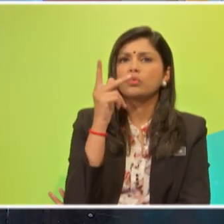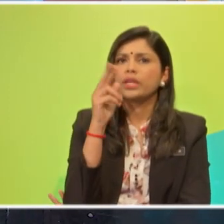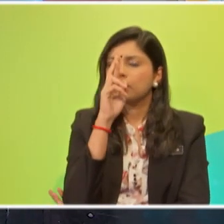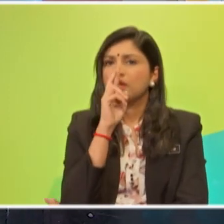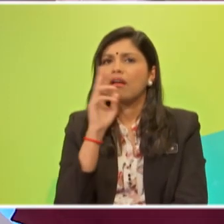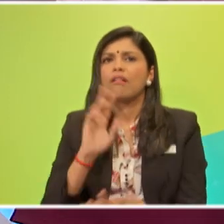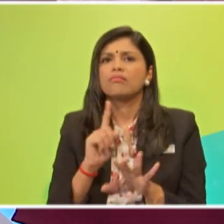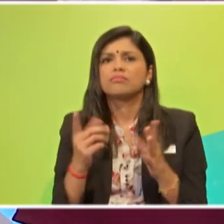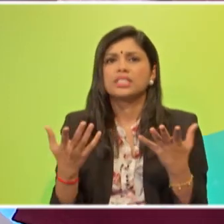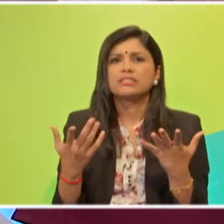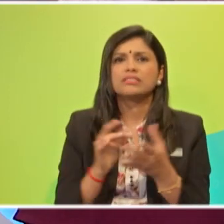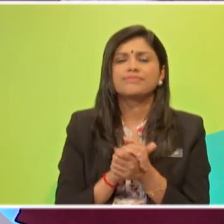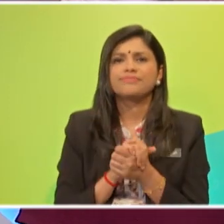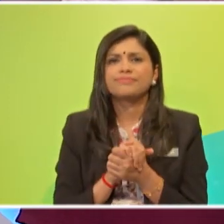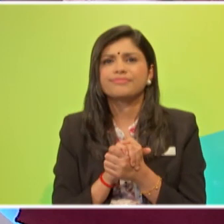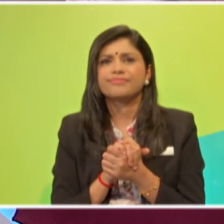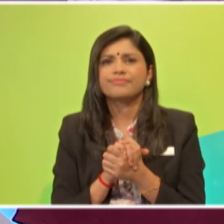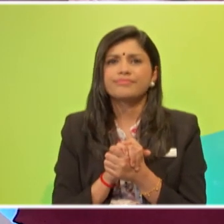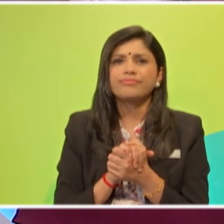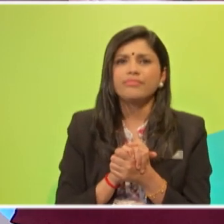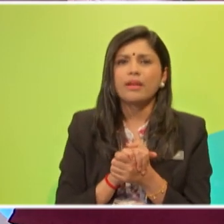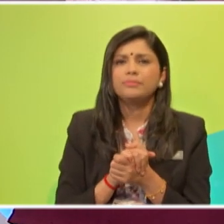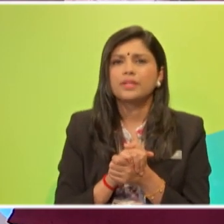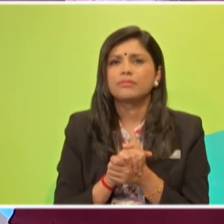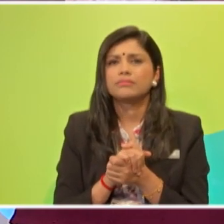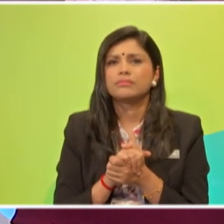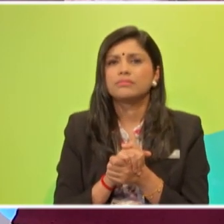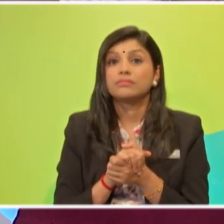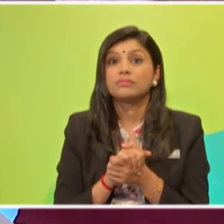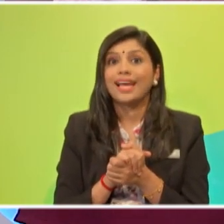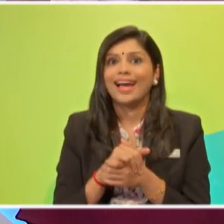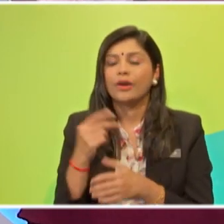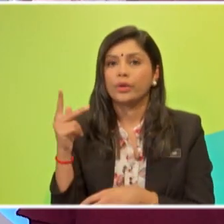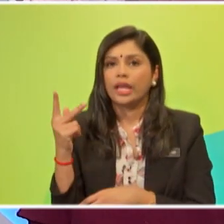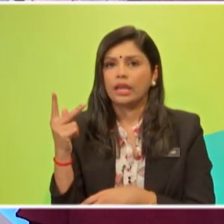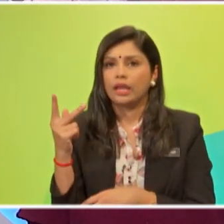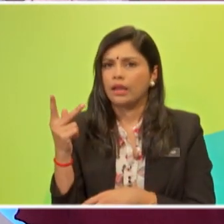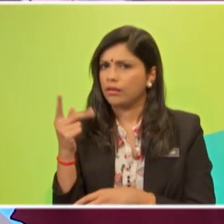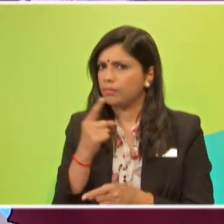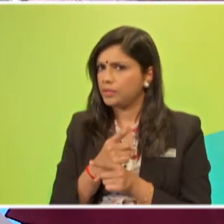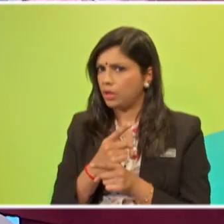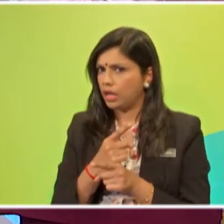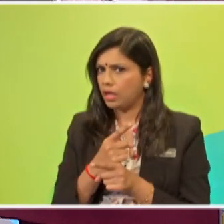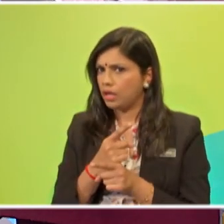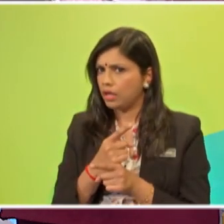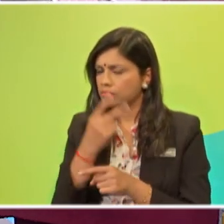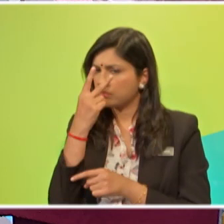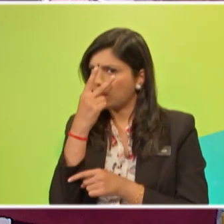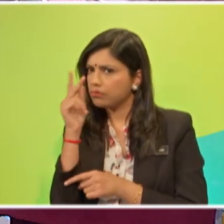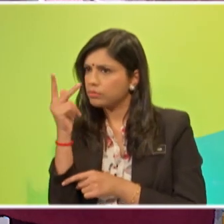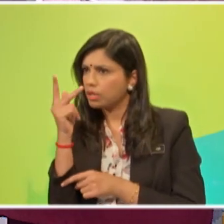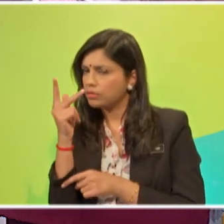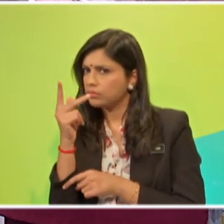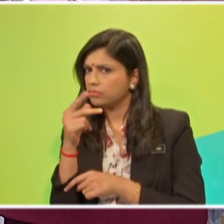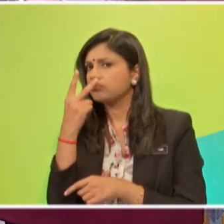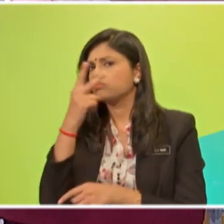Oh. Saya rasa yang warna kuning je, Go. Kuning? Ya. Murid-murid rumah, apa